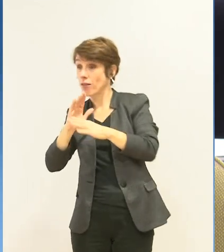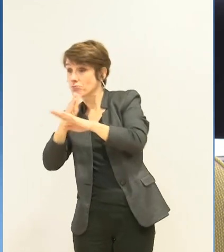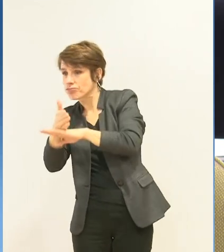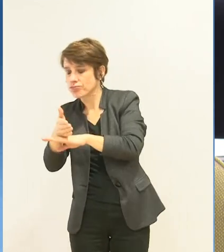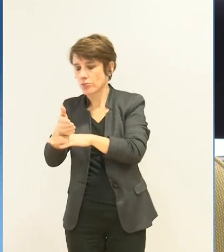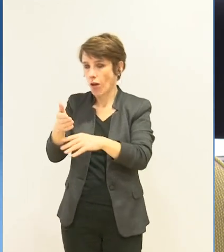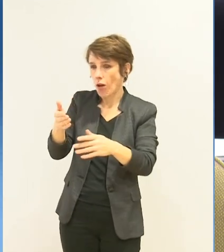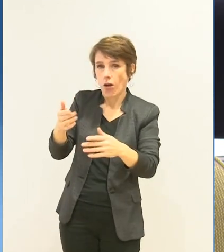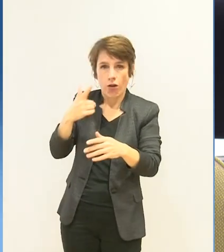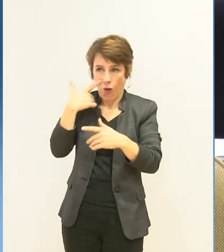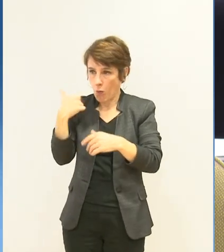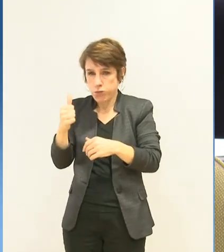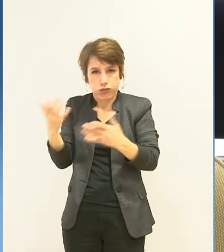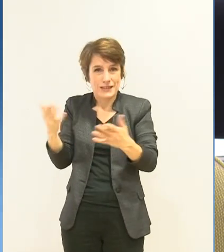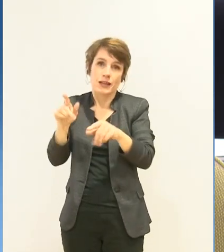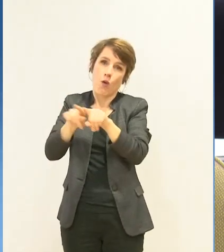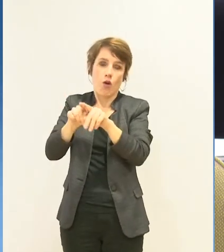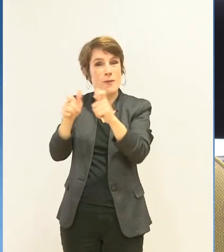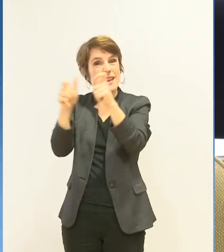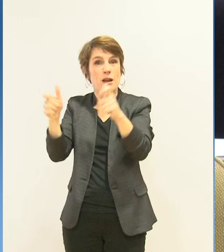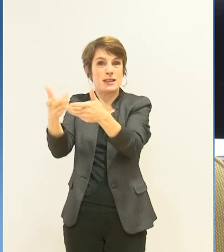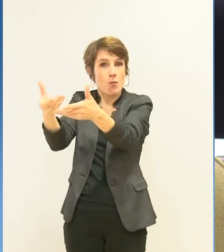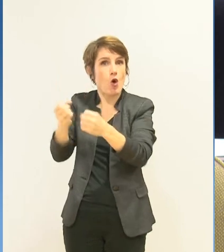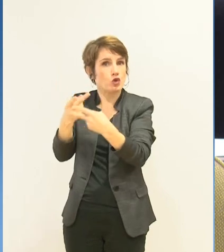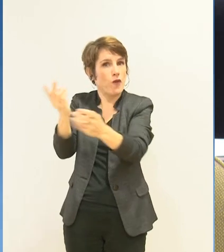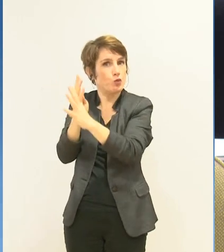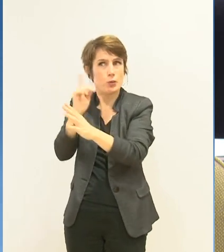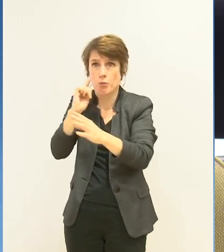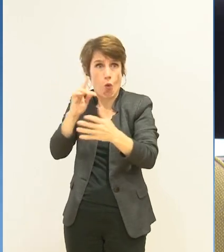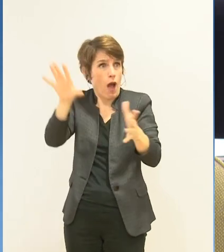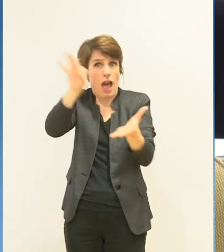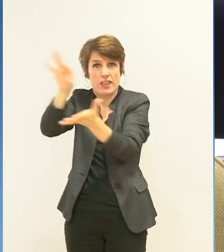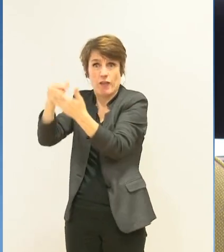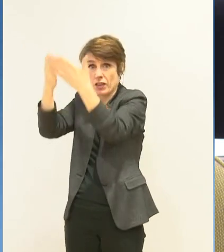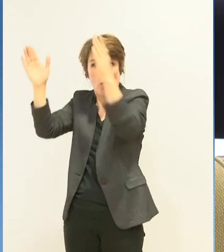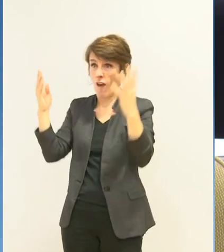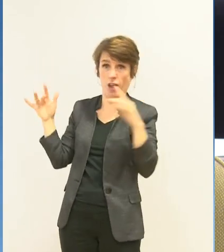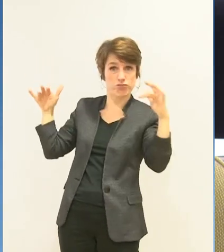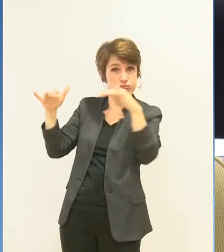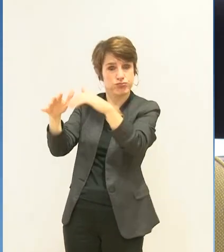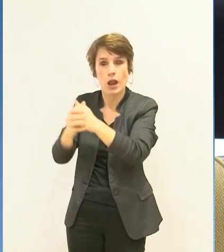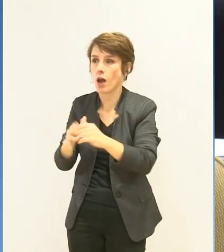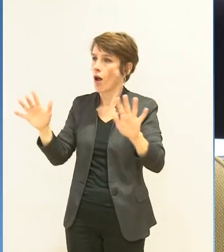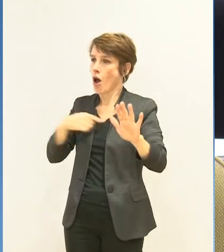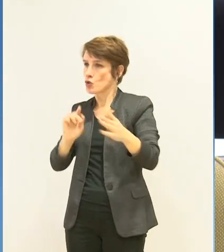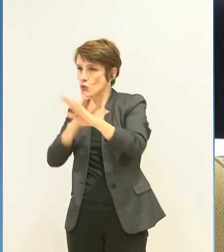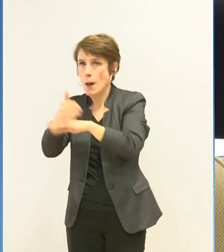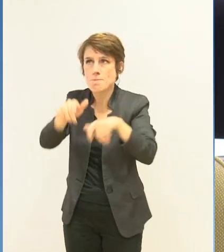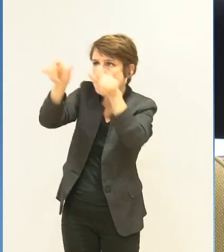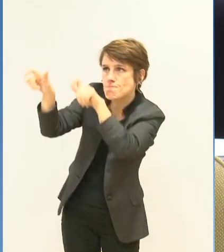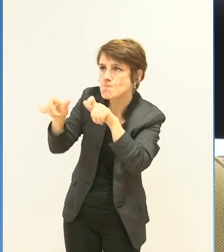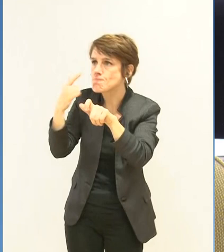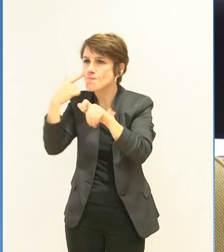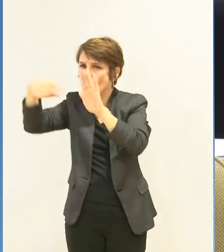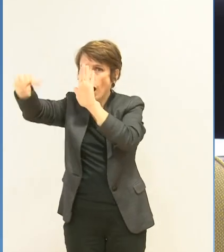recevant du public puisque tout le monde était convié on a exercé un troll de l'établissement pour voir s'il respecter les prescriptions et